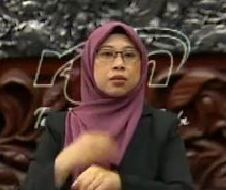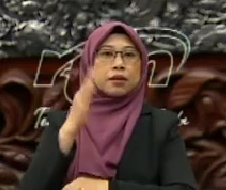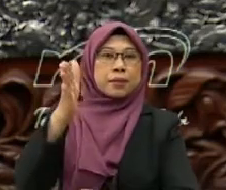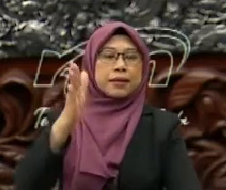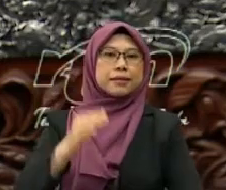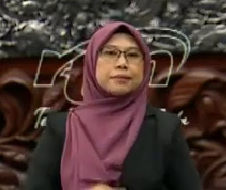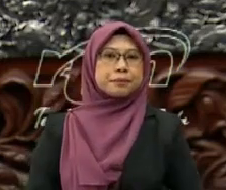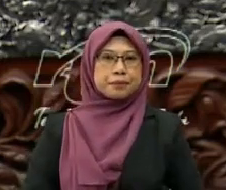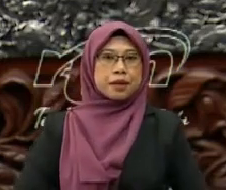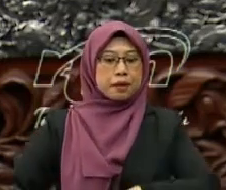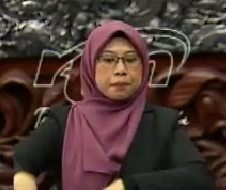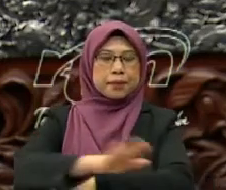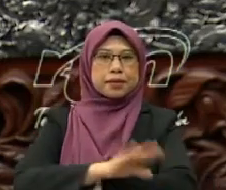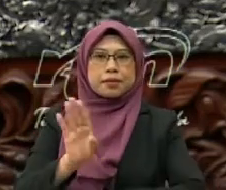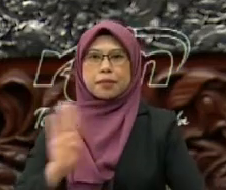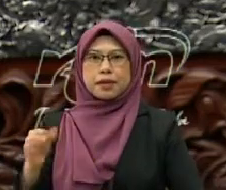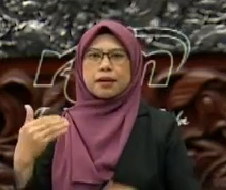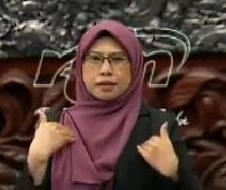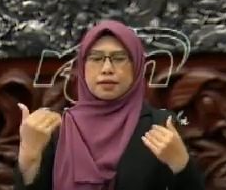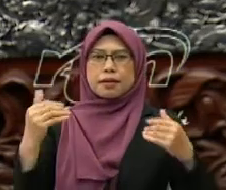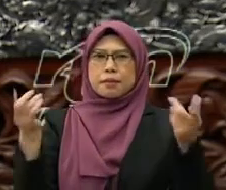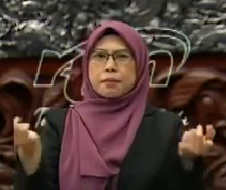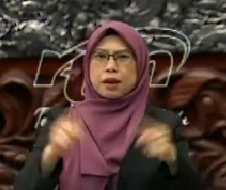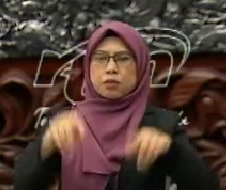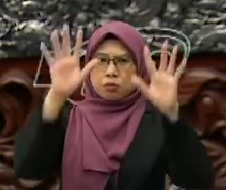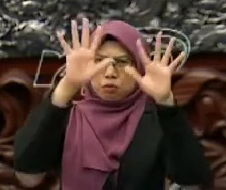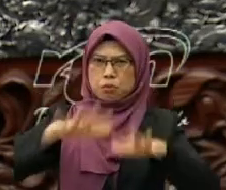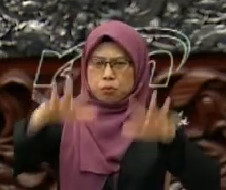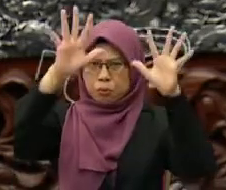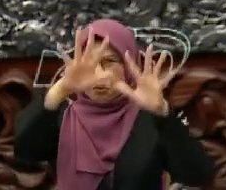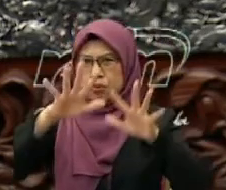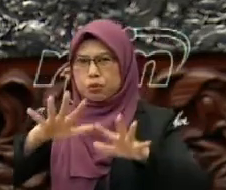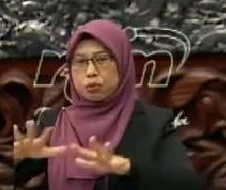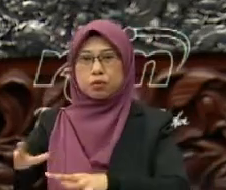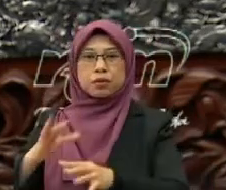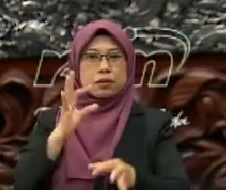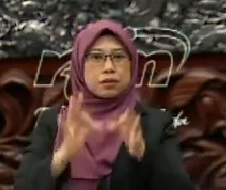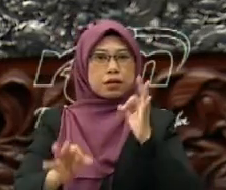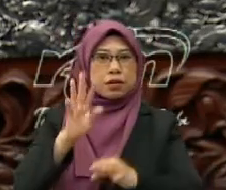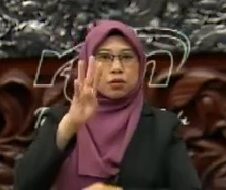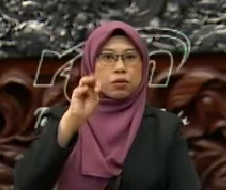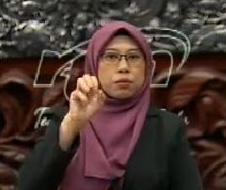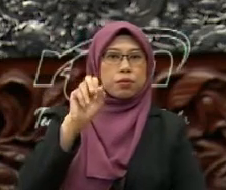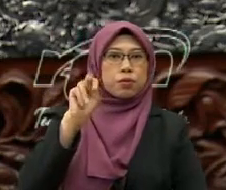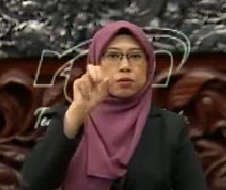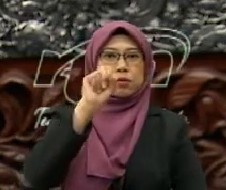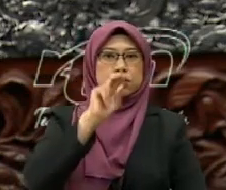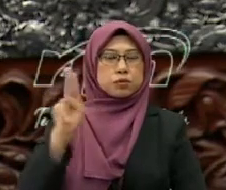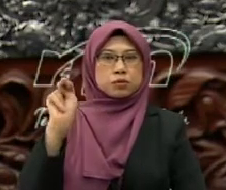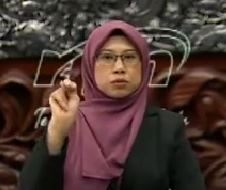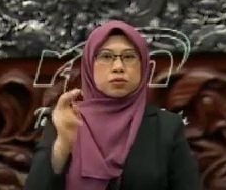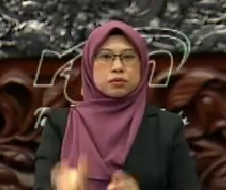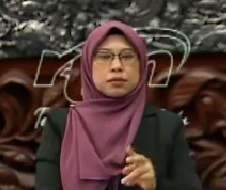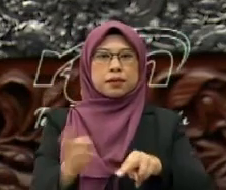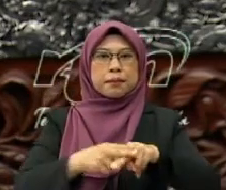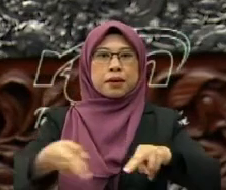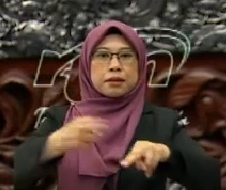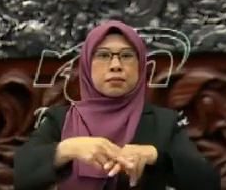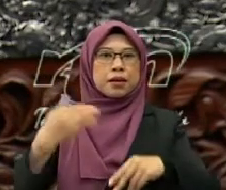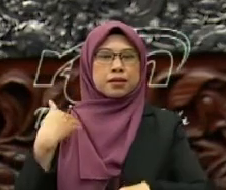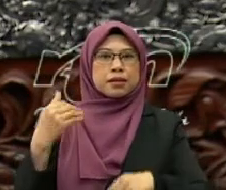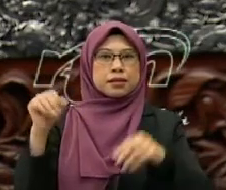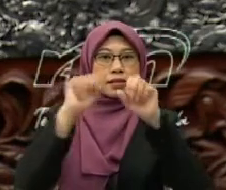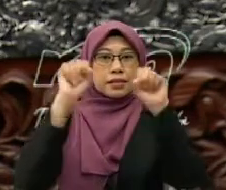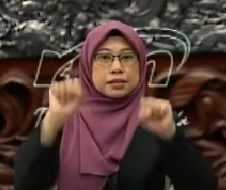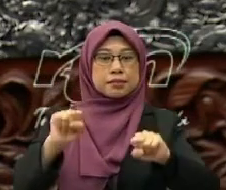pantai barat juga boleh mengalami hujan berterusan sekiranyaluran monsun ini meningkat setelah adanya sistem